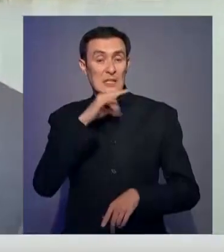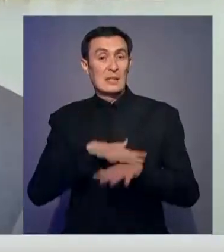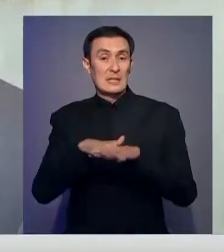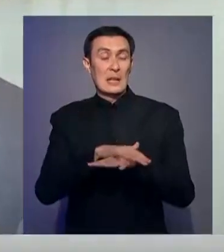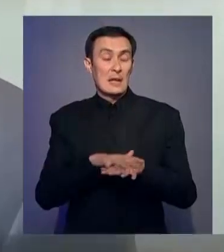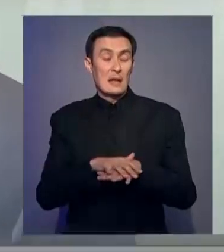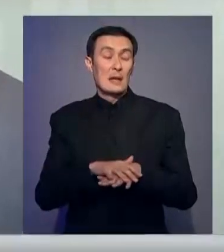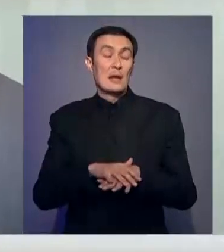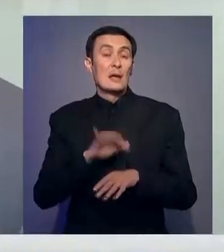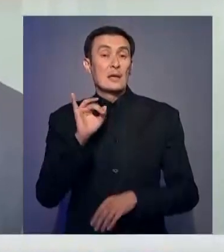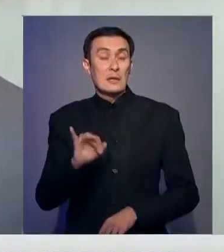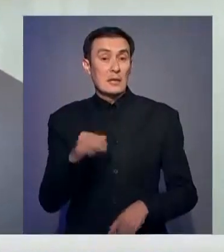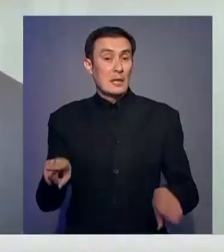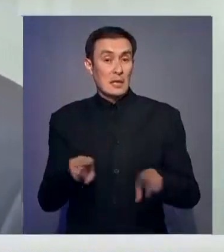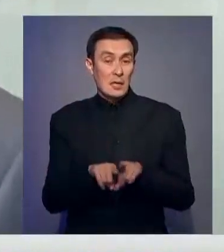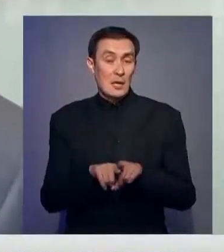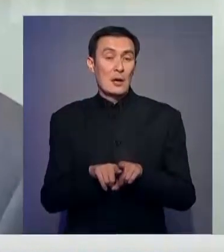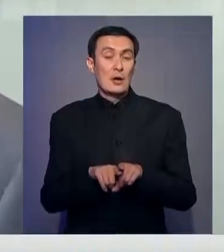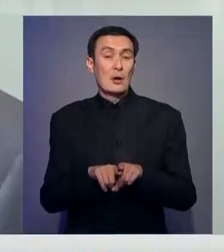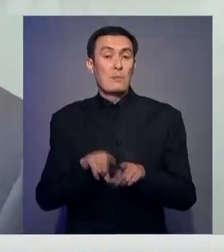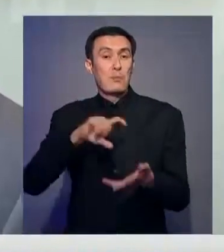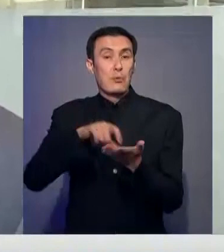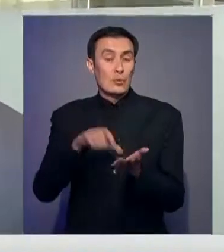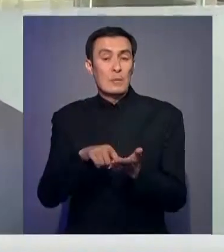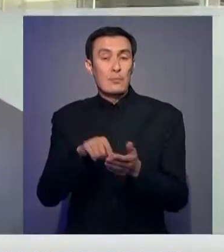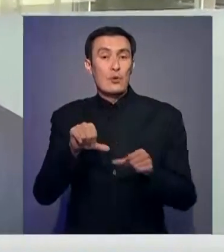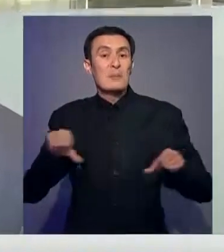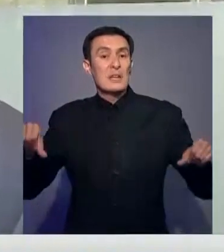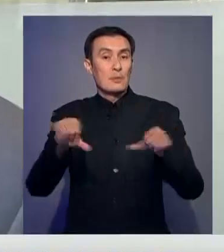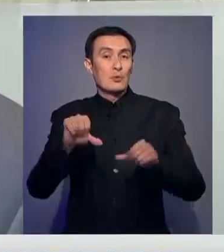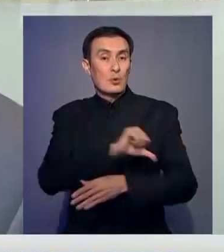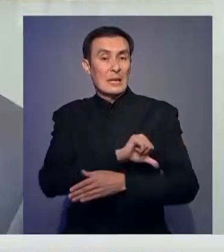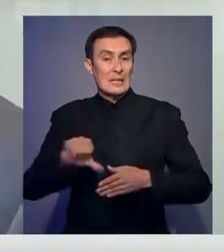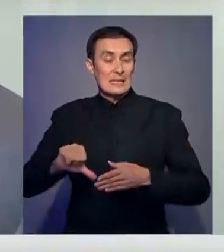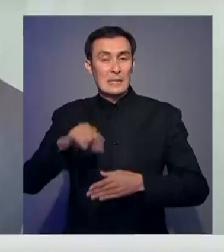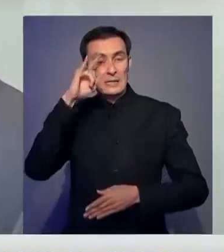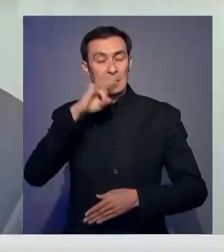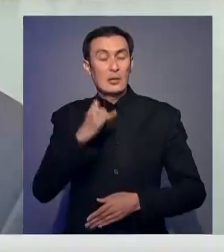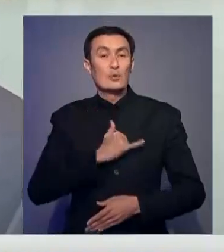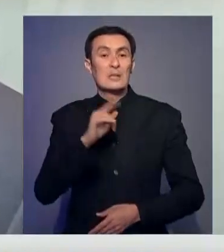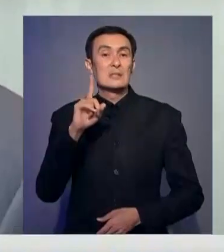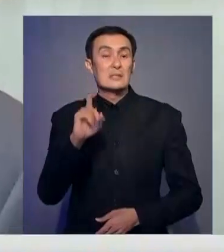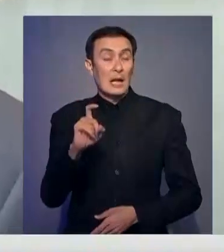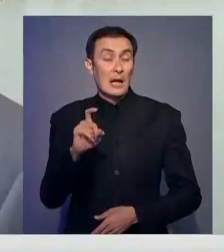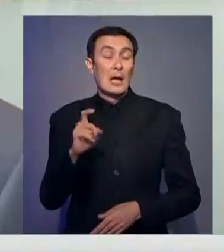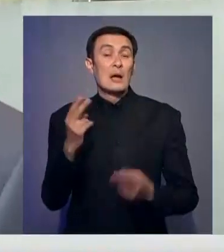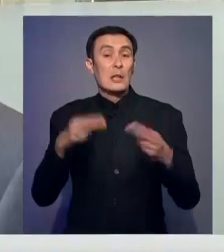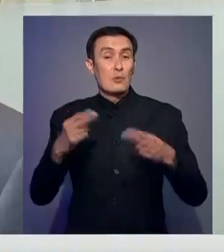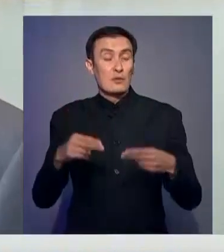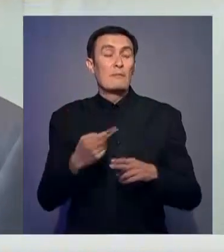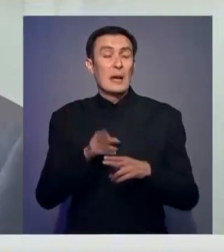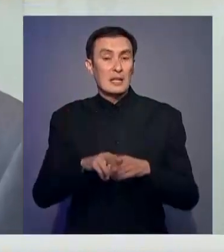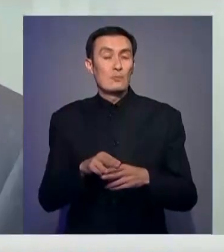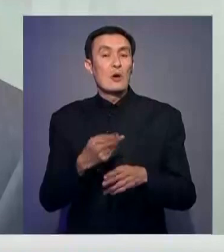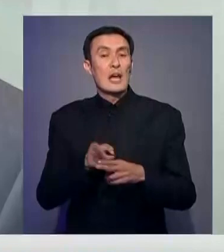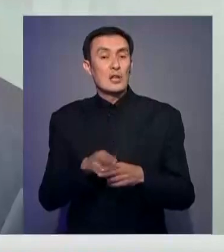страну. И такие пункты по всему периметру государственной границы более 100. Поэтому этой службе